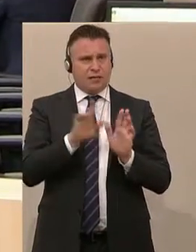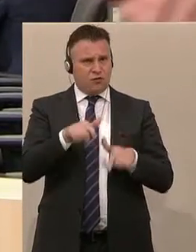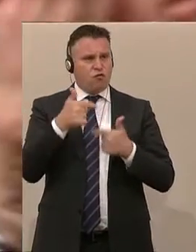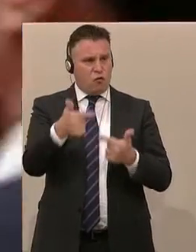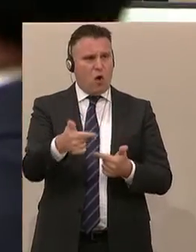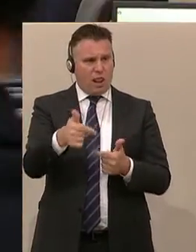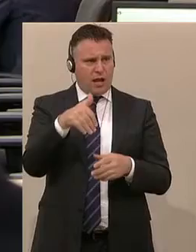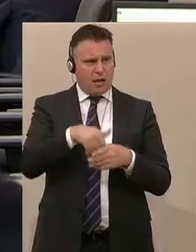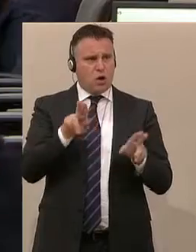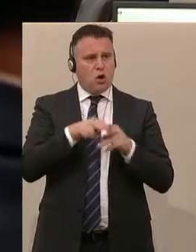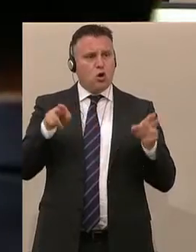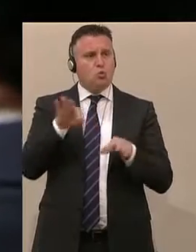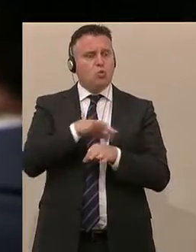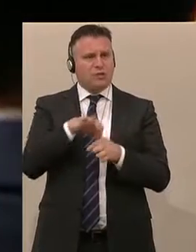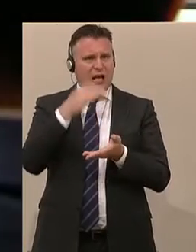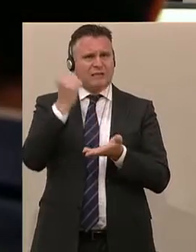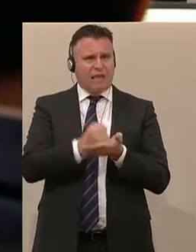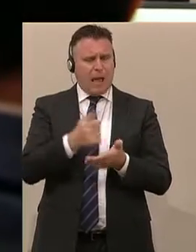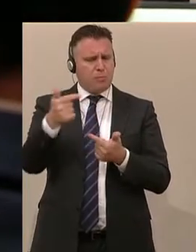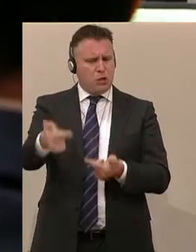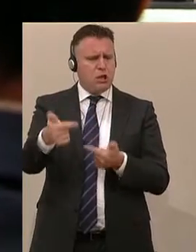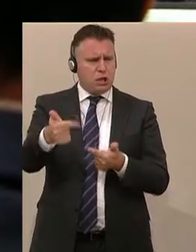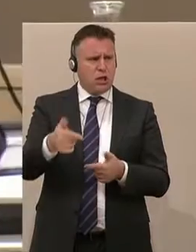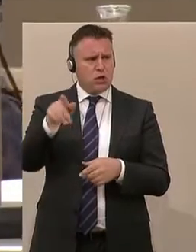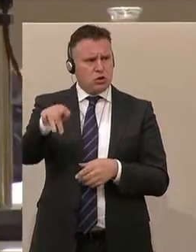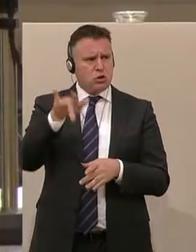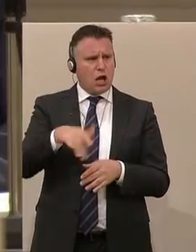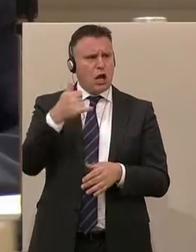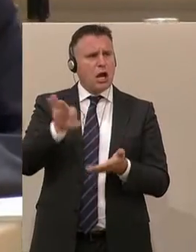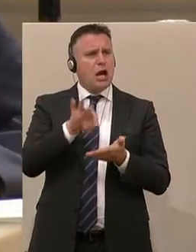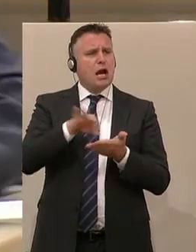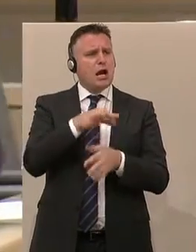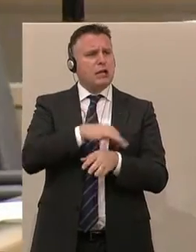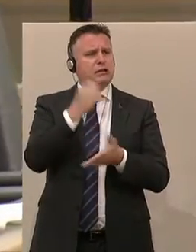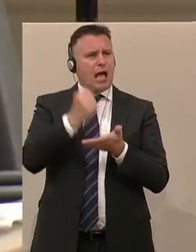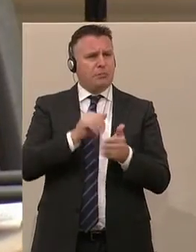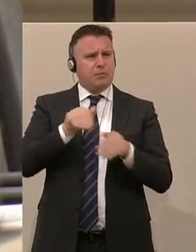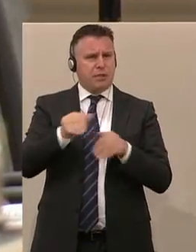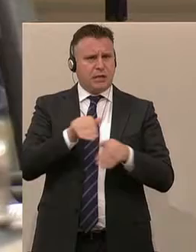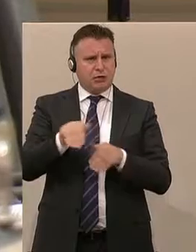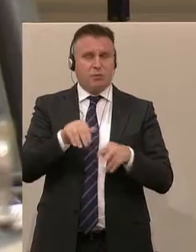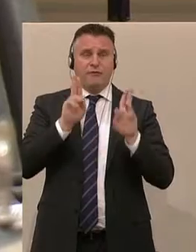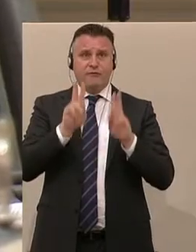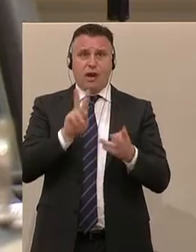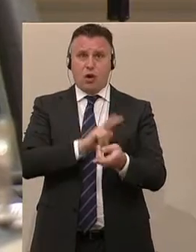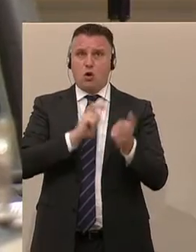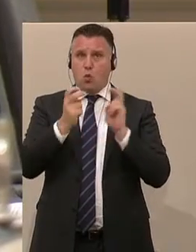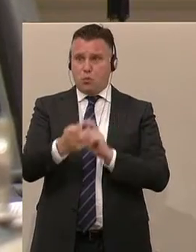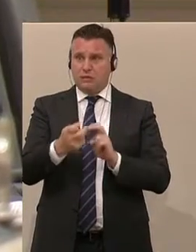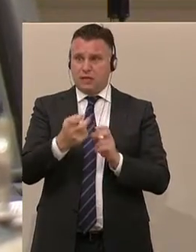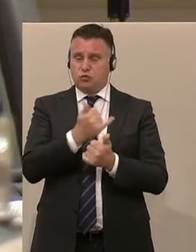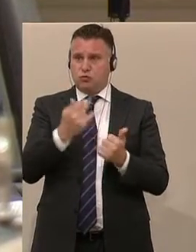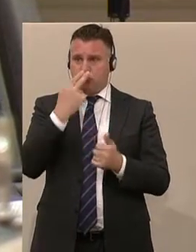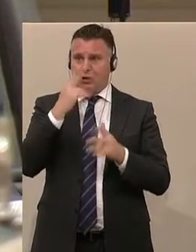zur Bearbeitung im Bundeskanzleramt. Es gab dort einen zuständigen Kanzleramtsminister. Die Umsetzungsfrist für die